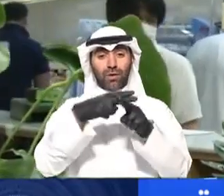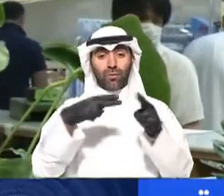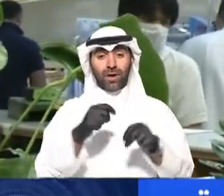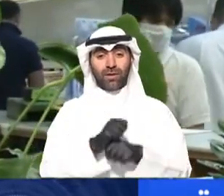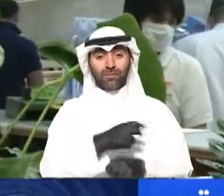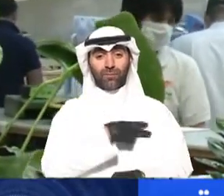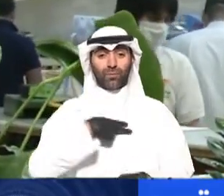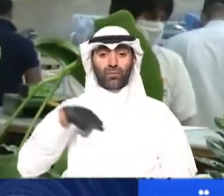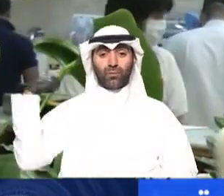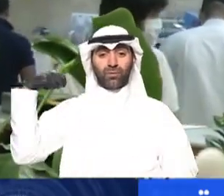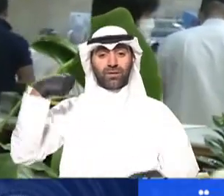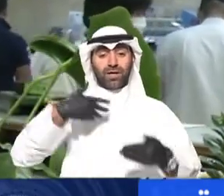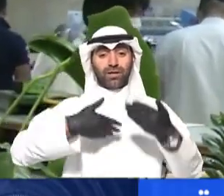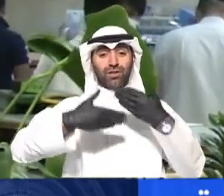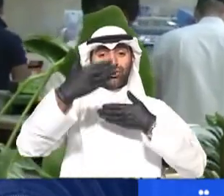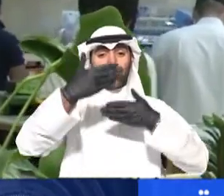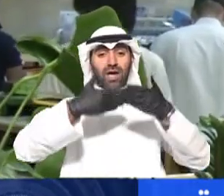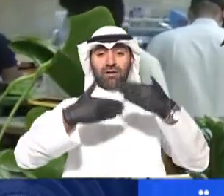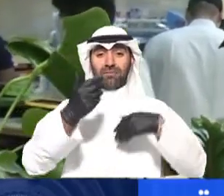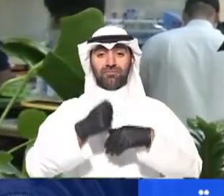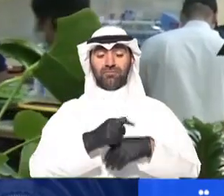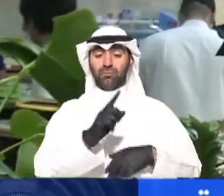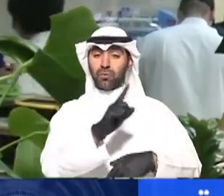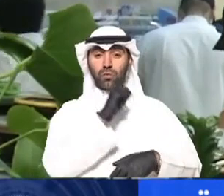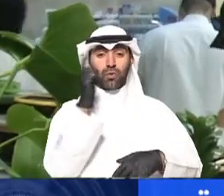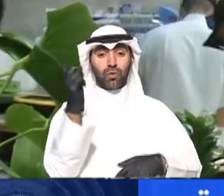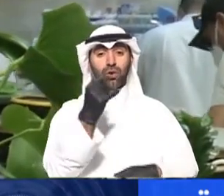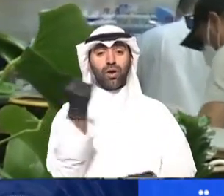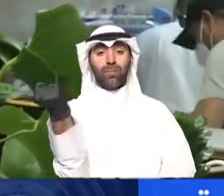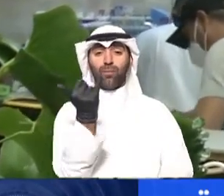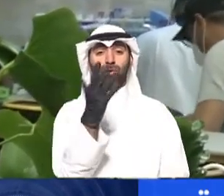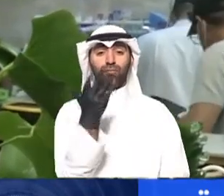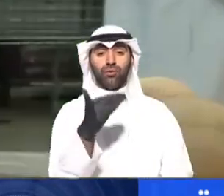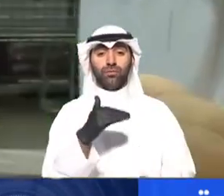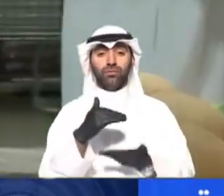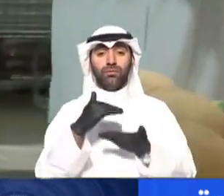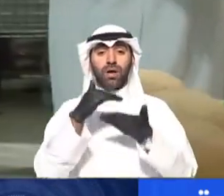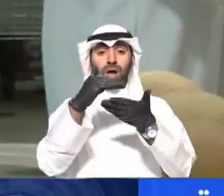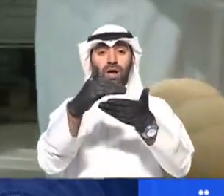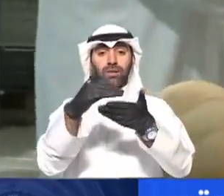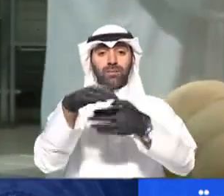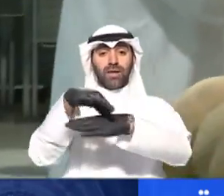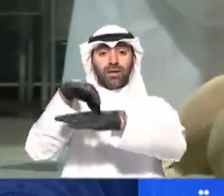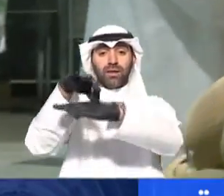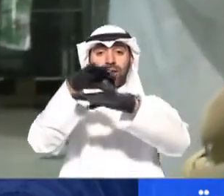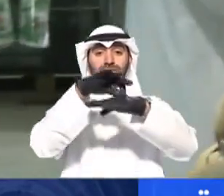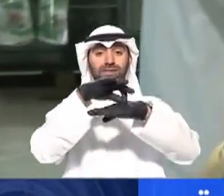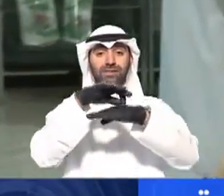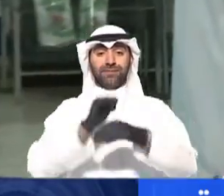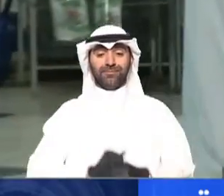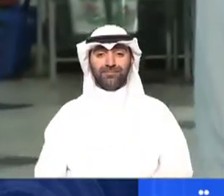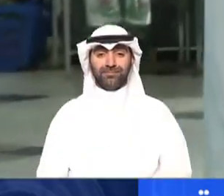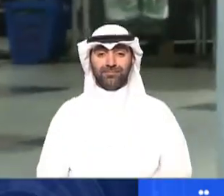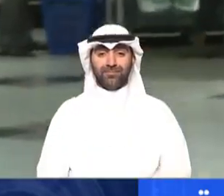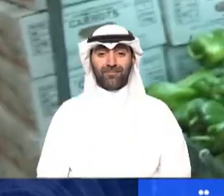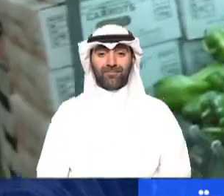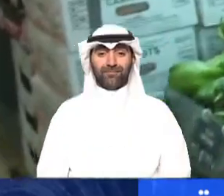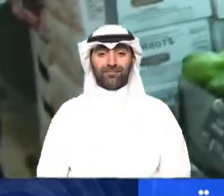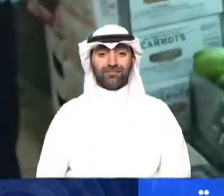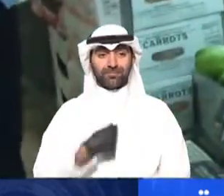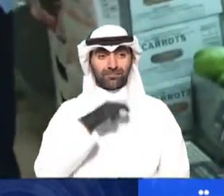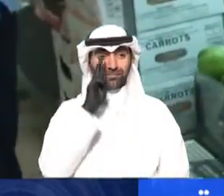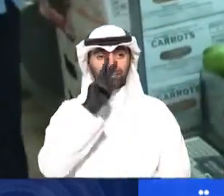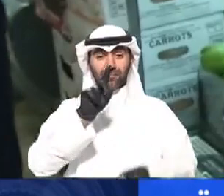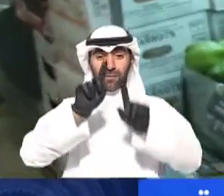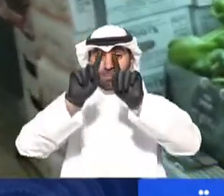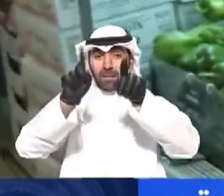إدارة المستهلك، كلها تخدم في مصلحة الزبائن. مرتادي الأسواق الغذائية الموازية أخذوا